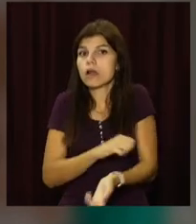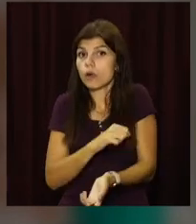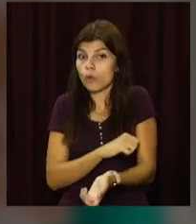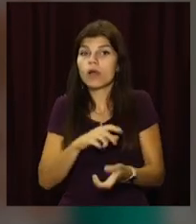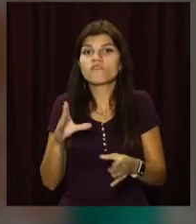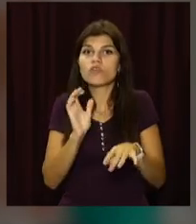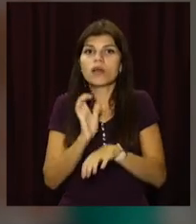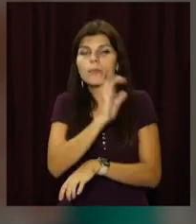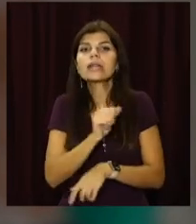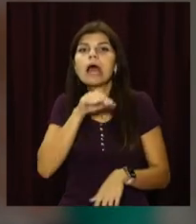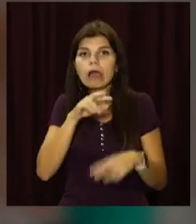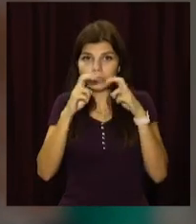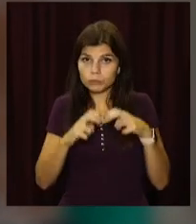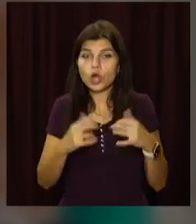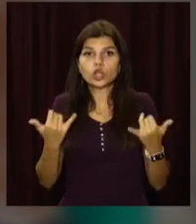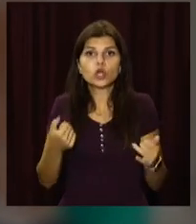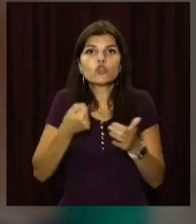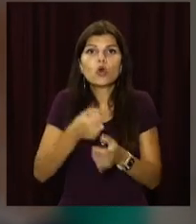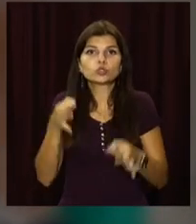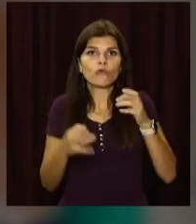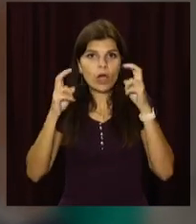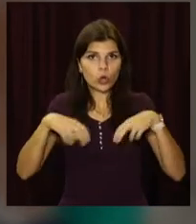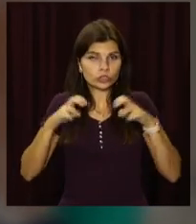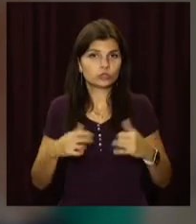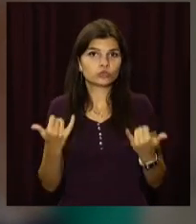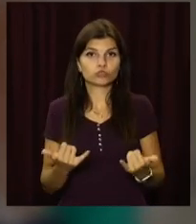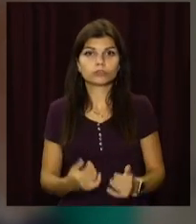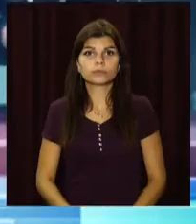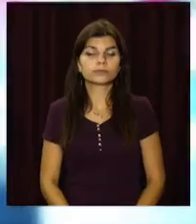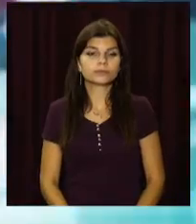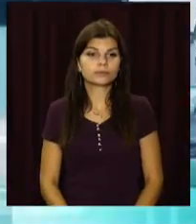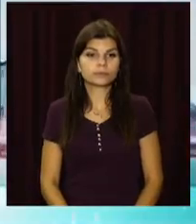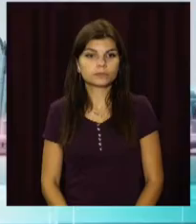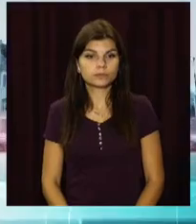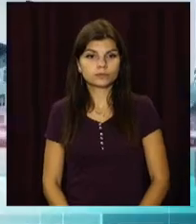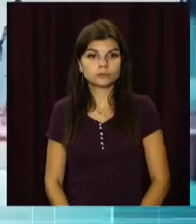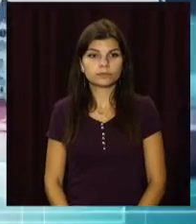Все направили на експертизу. Триває досудове розслідування.